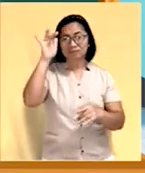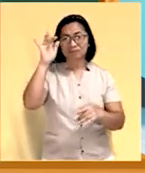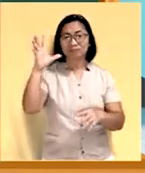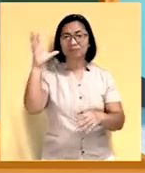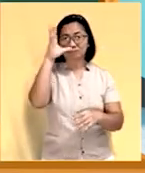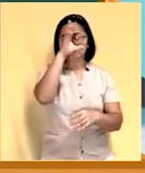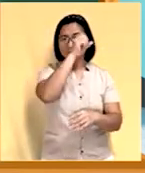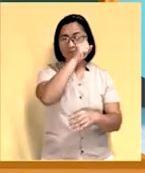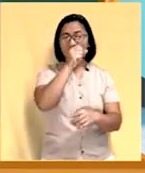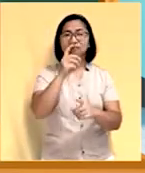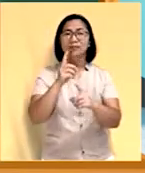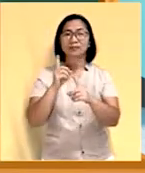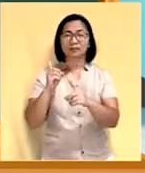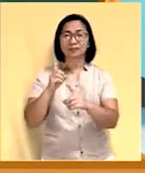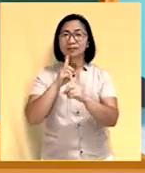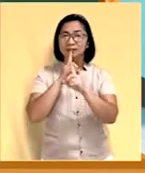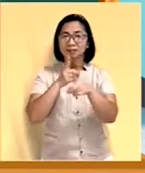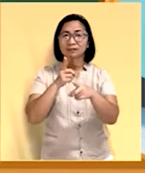mga numbers.